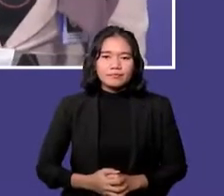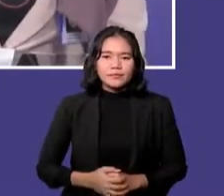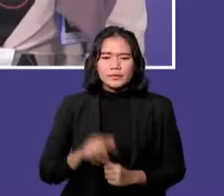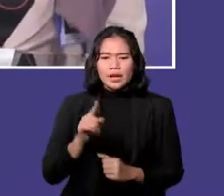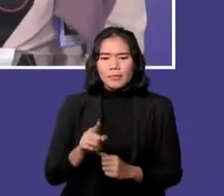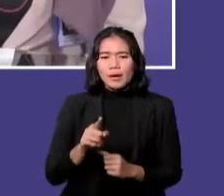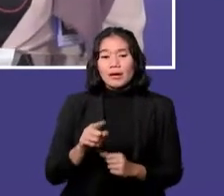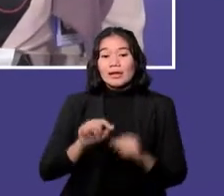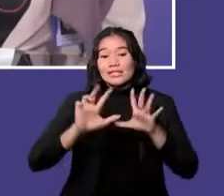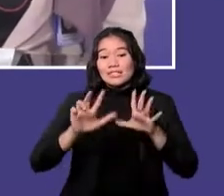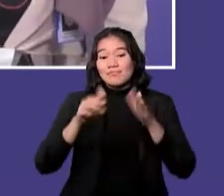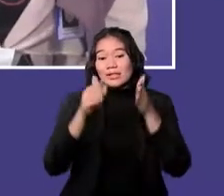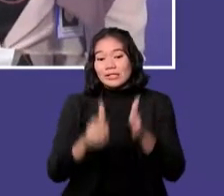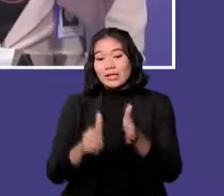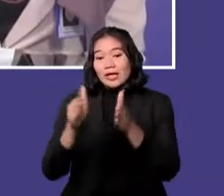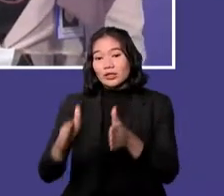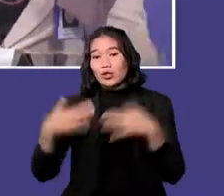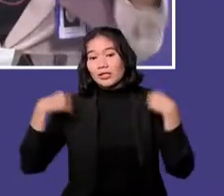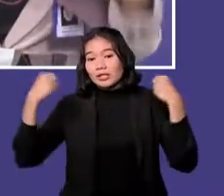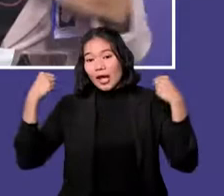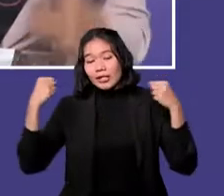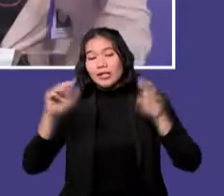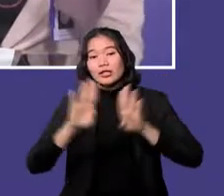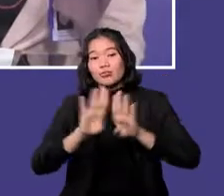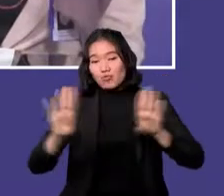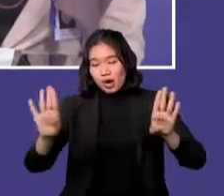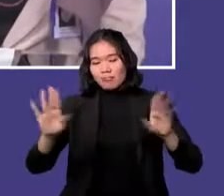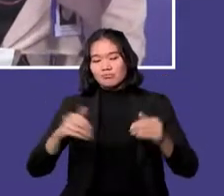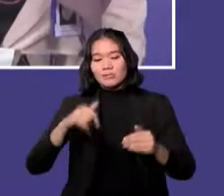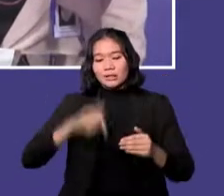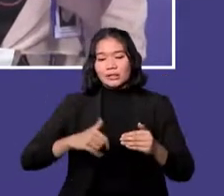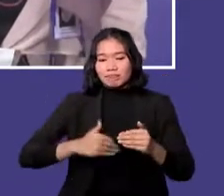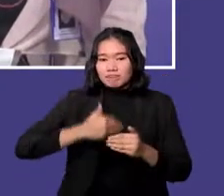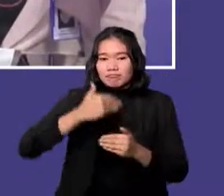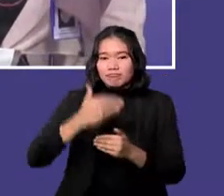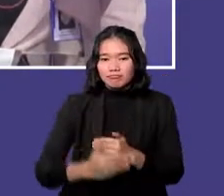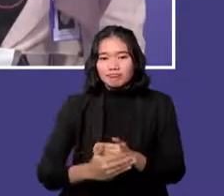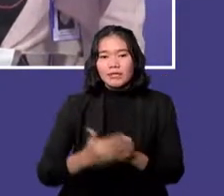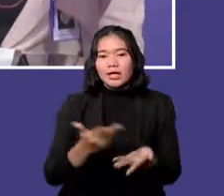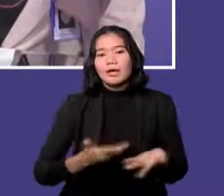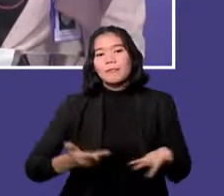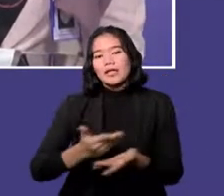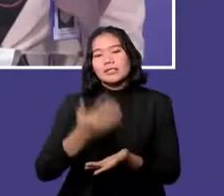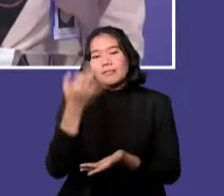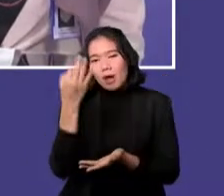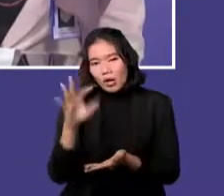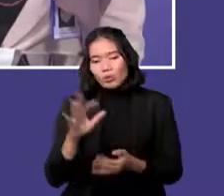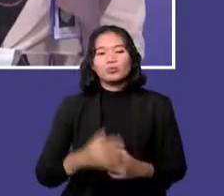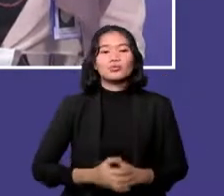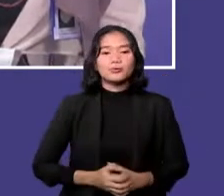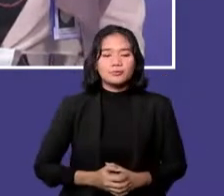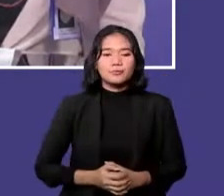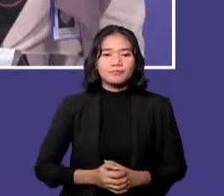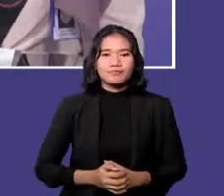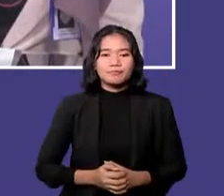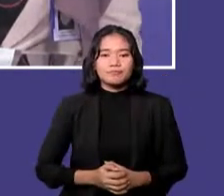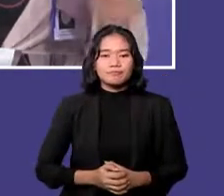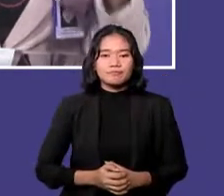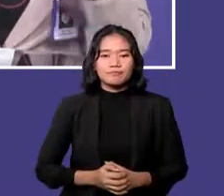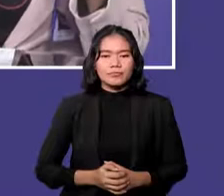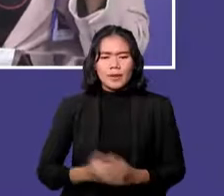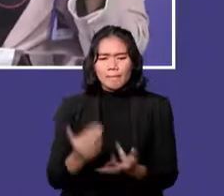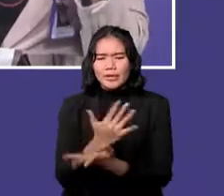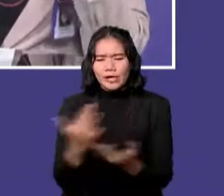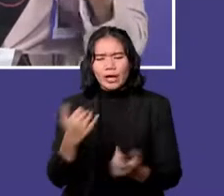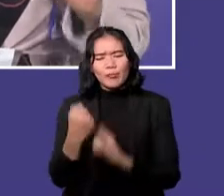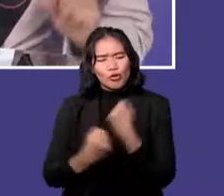dibukanya kembali 9 sektor kesehatan, kita mulai masuk pada fase new normal, adaptasi kebiasaan baru menuju masyarakat